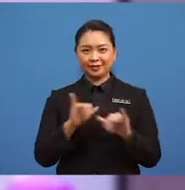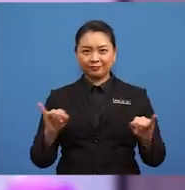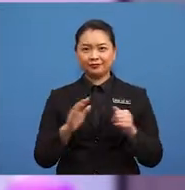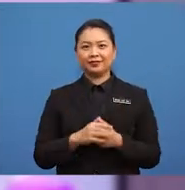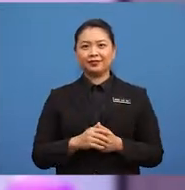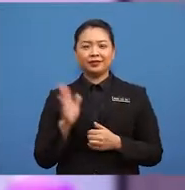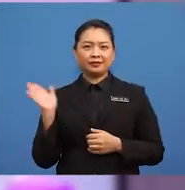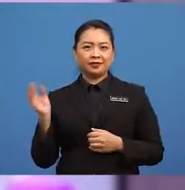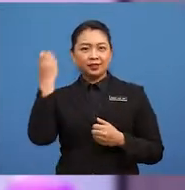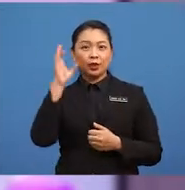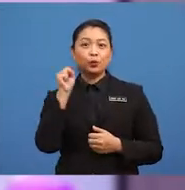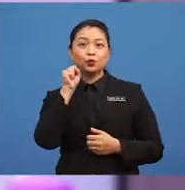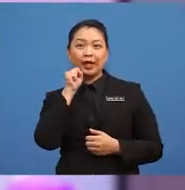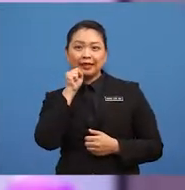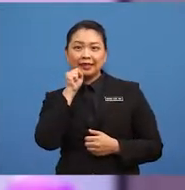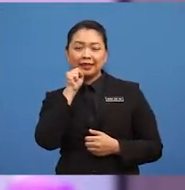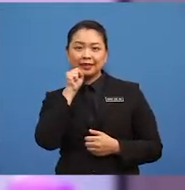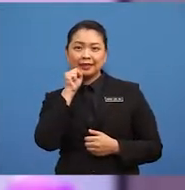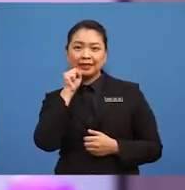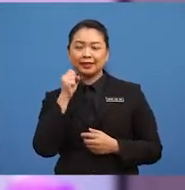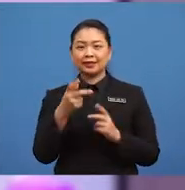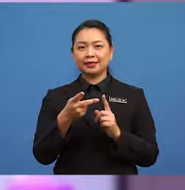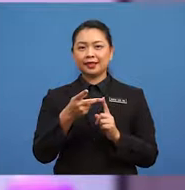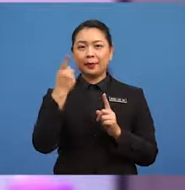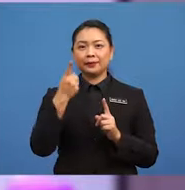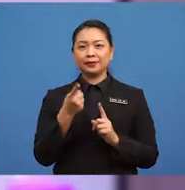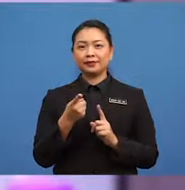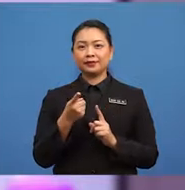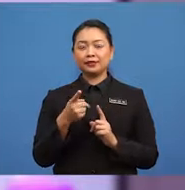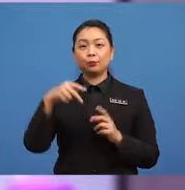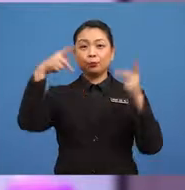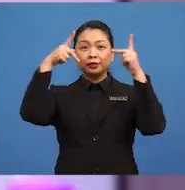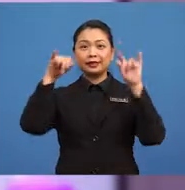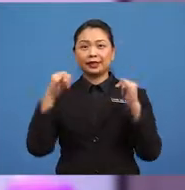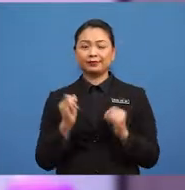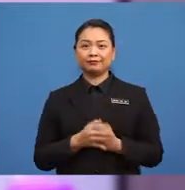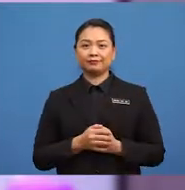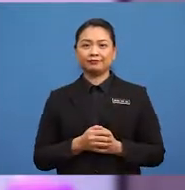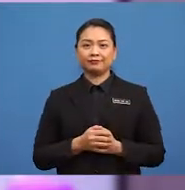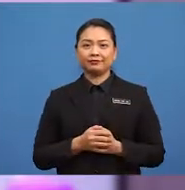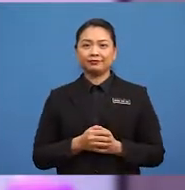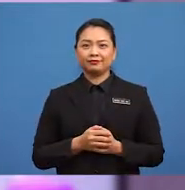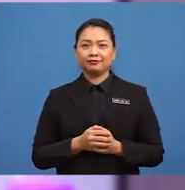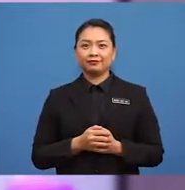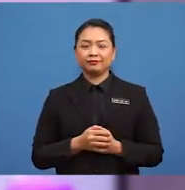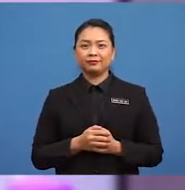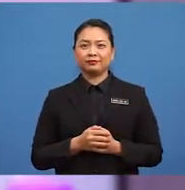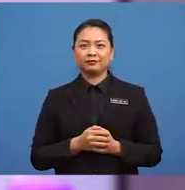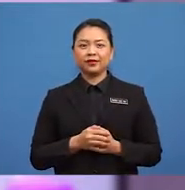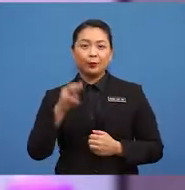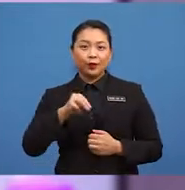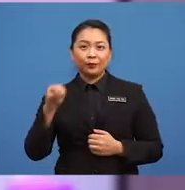ucapkan. Seterusnya, mari kita bersama dengan rakan cikgu iaitu Cikgu Suhaida bagi